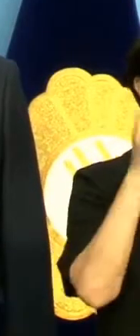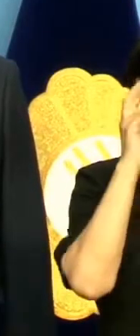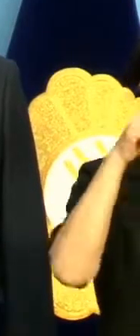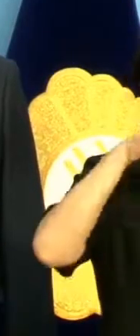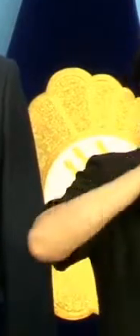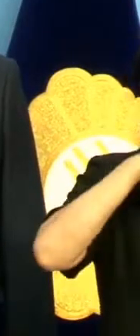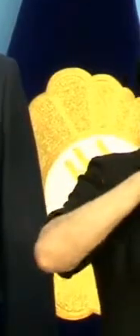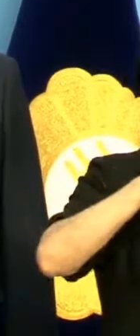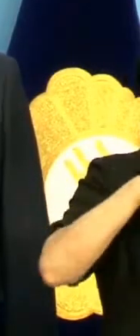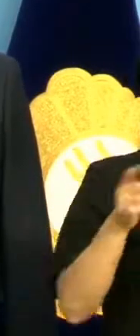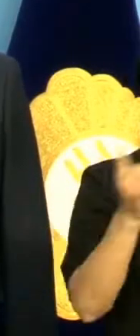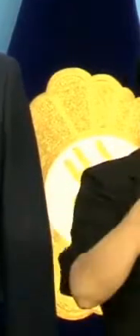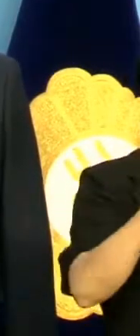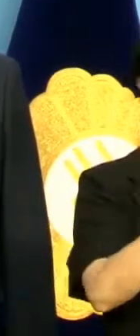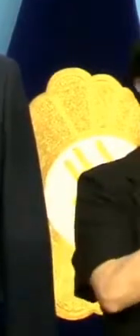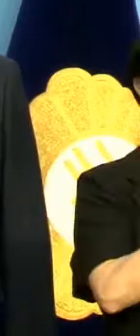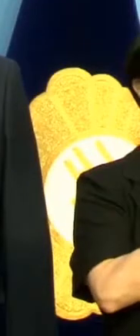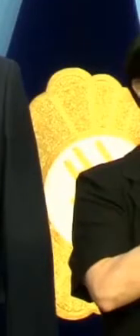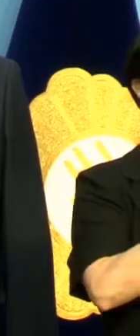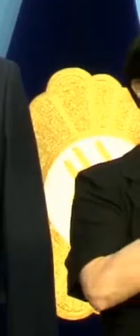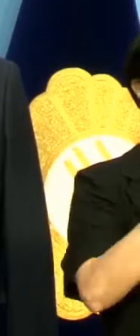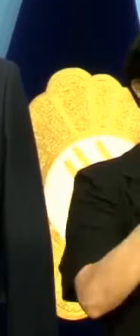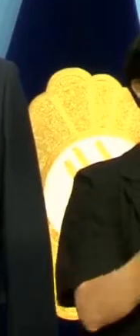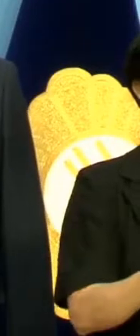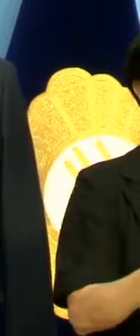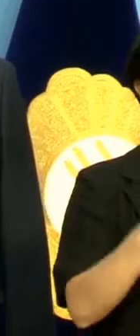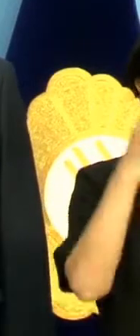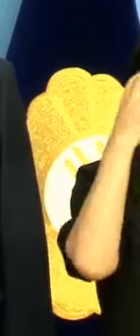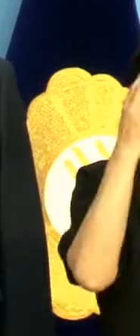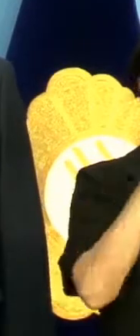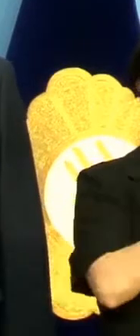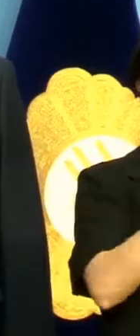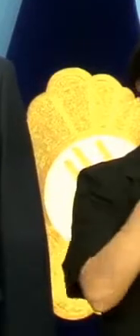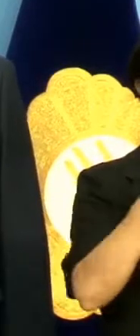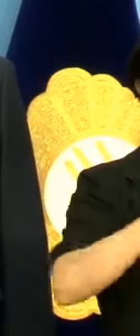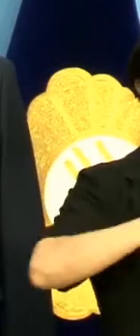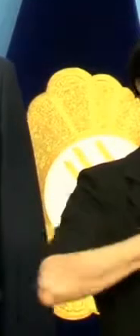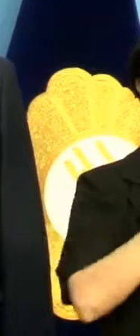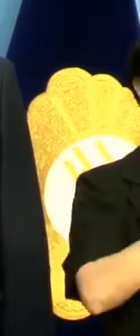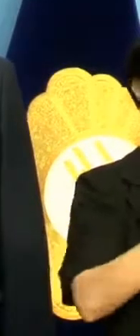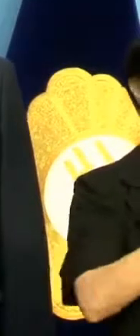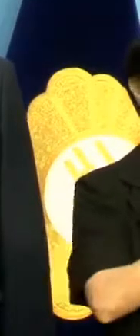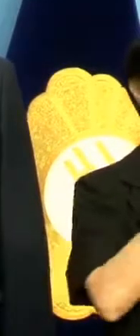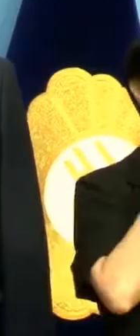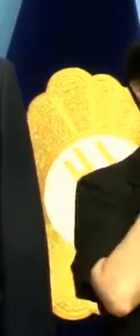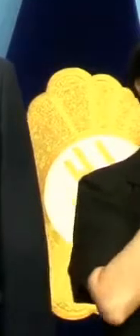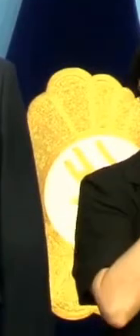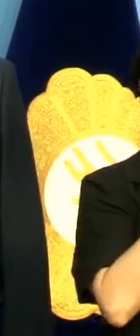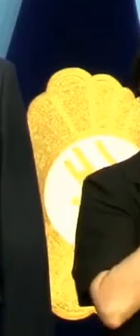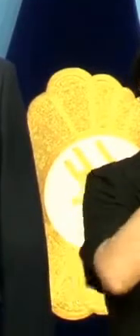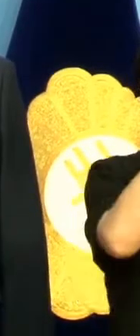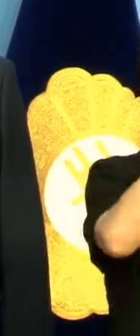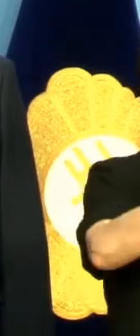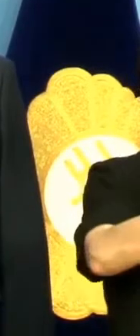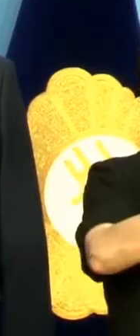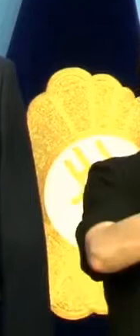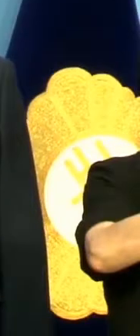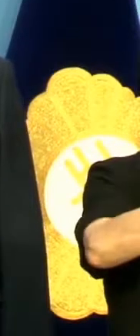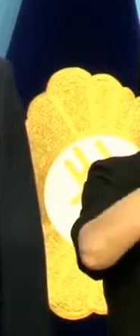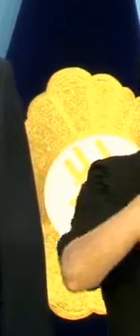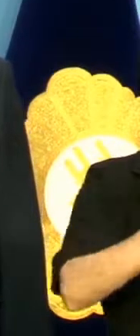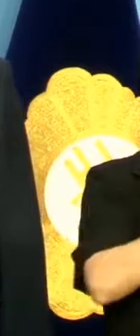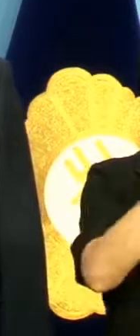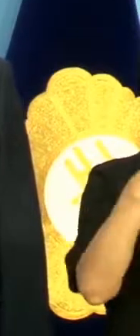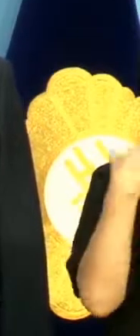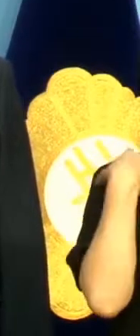회생을 위해 무급 순환 휴직 떵 고통 분담에 따른 자구책을 마련했지만 결국 경영진이 책임 있는